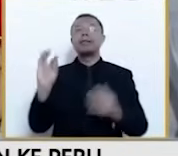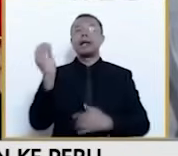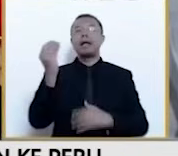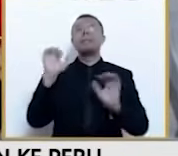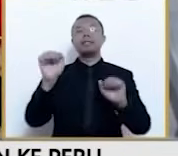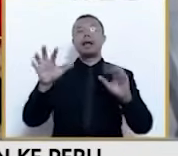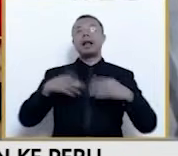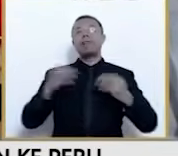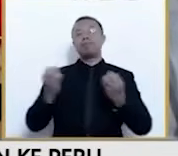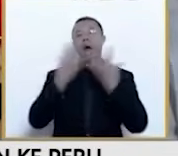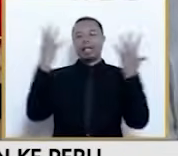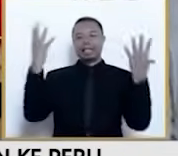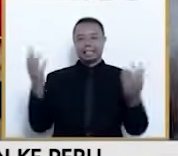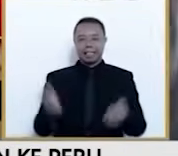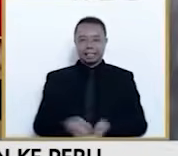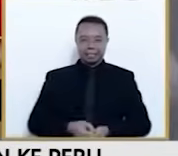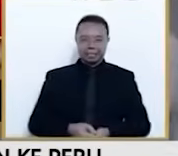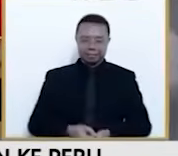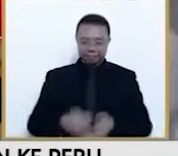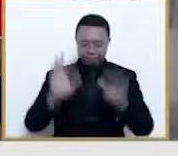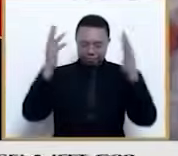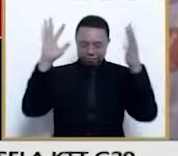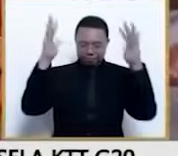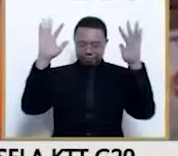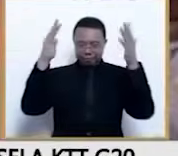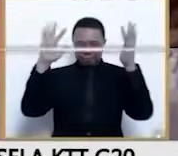akan puas.